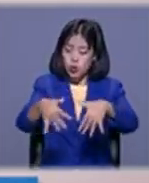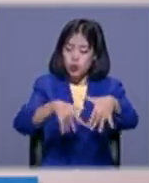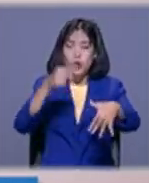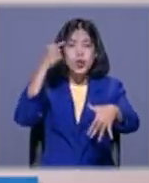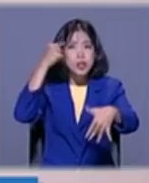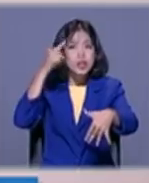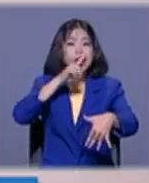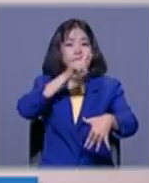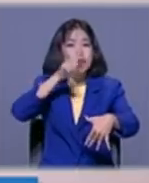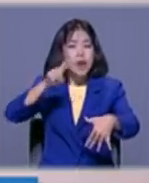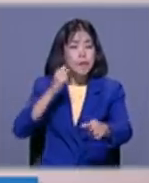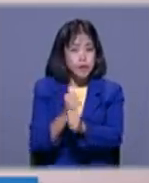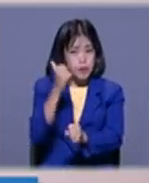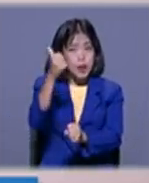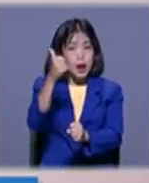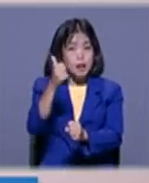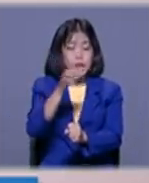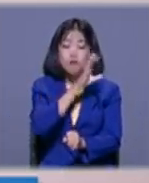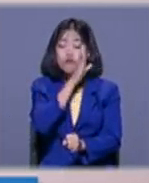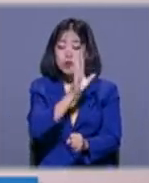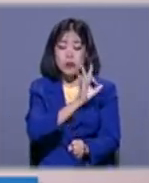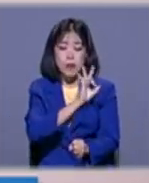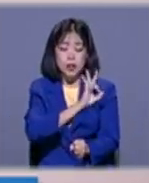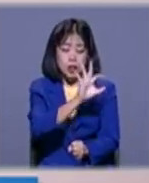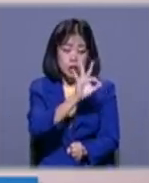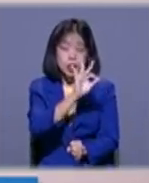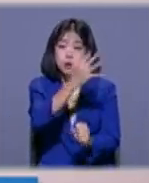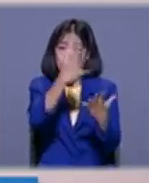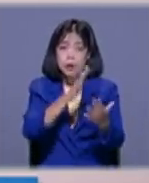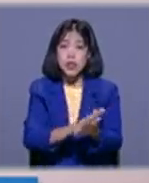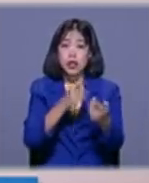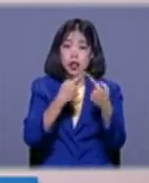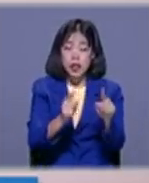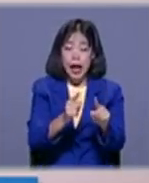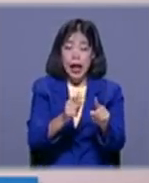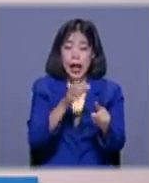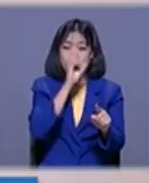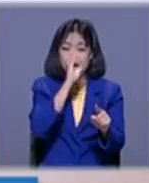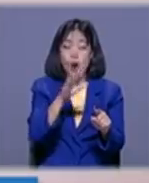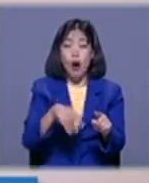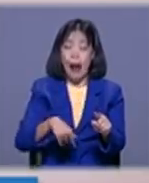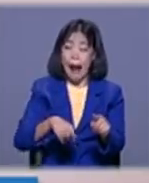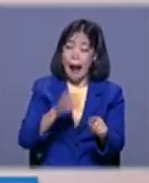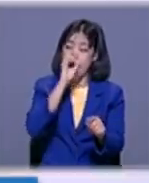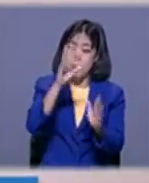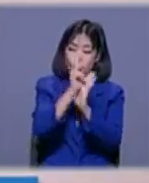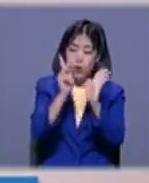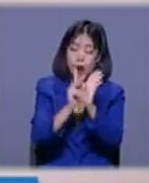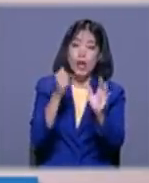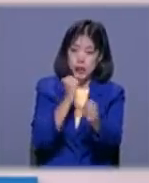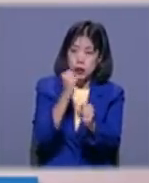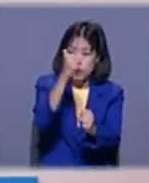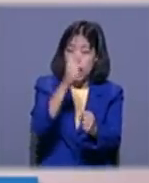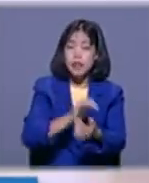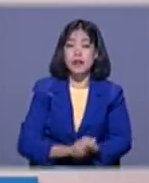ว่าเป็นไปอย่างนี้ได้อย่างไรวุฒิสมาชิกซึ่งประชาชนไม่ได้เลือกกลับกลายเป็นคนซึ่งจะมาร่วมเสนอกฎหมายประเทศนี้ไม่เคยมีแบบนี้มาก่